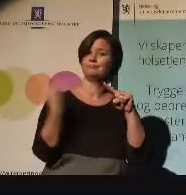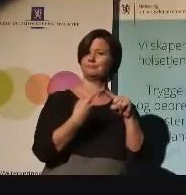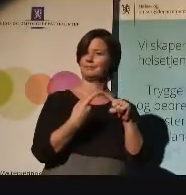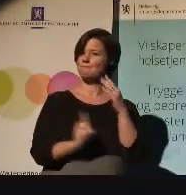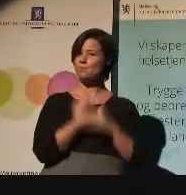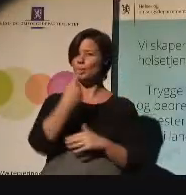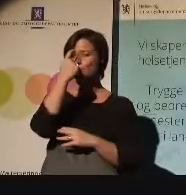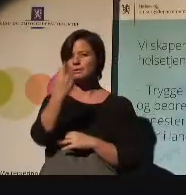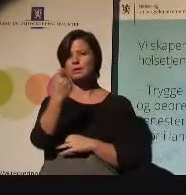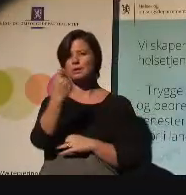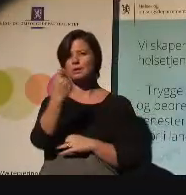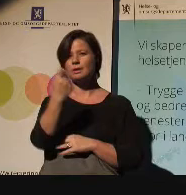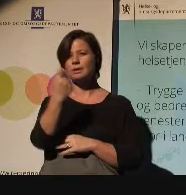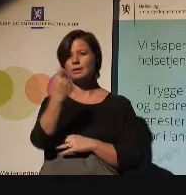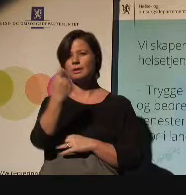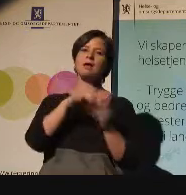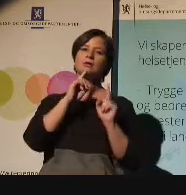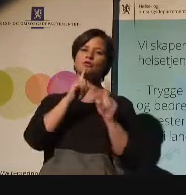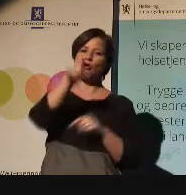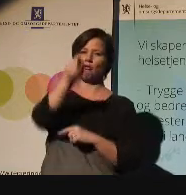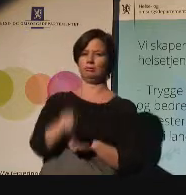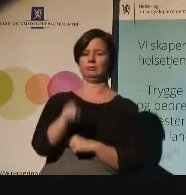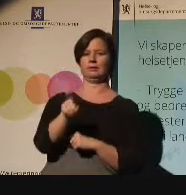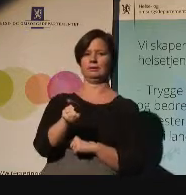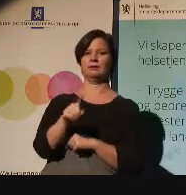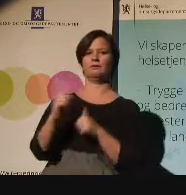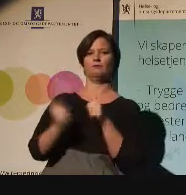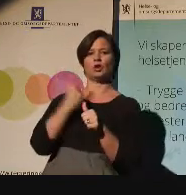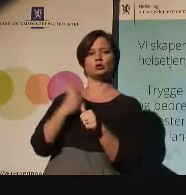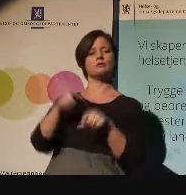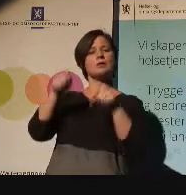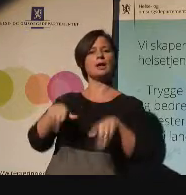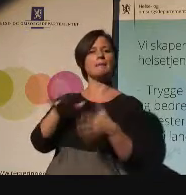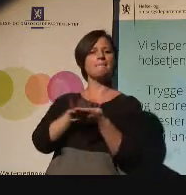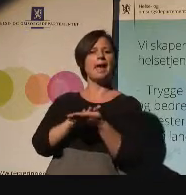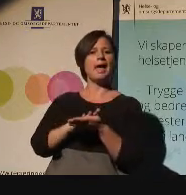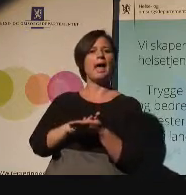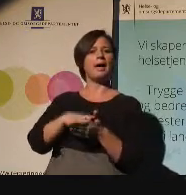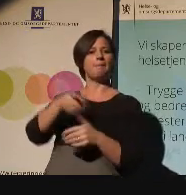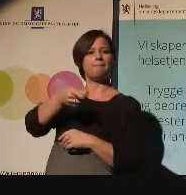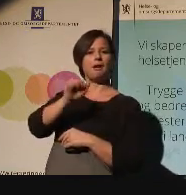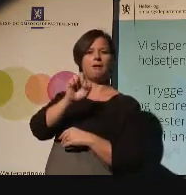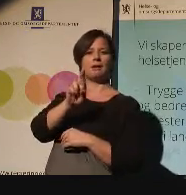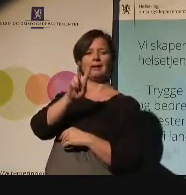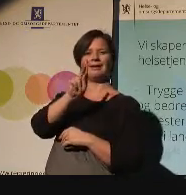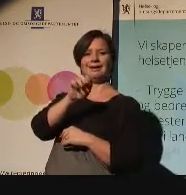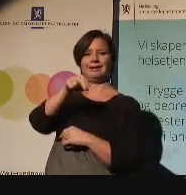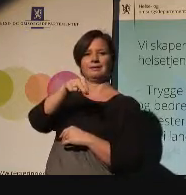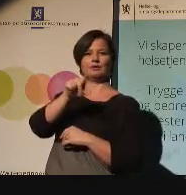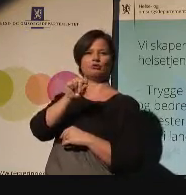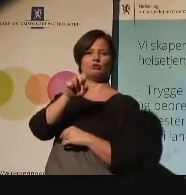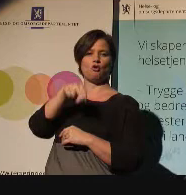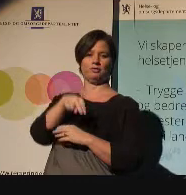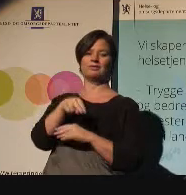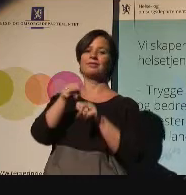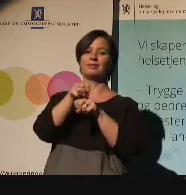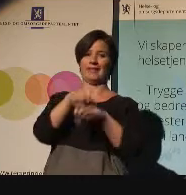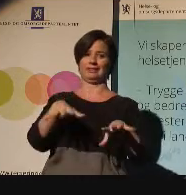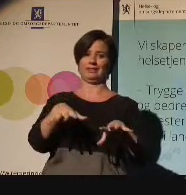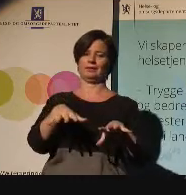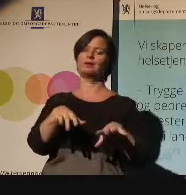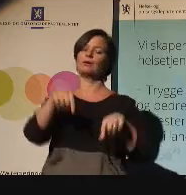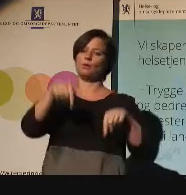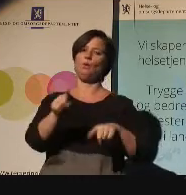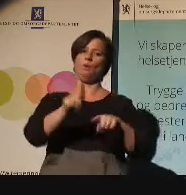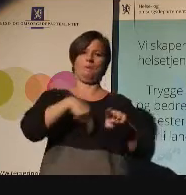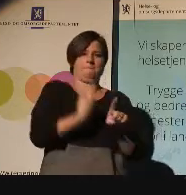at statsråden startet dagen med å snakke om Parkinsonnett, og nå kommer vi tilbake igjen til Parkinsonnett.